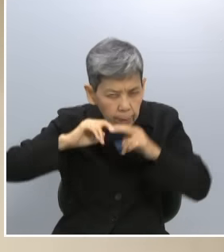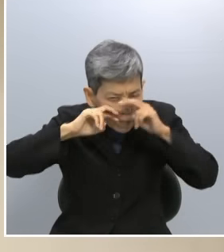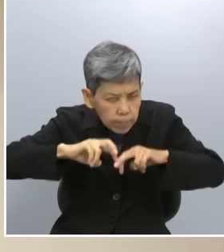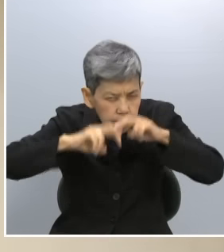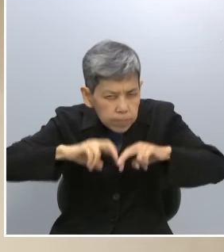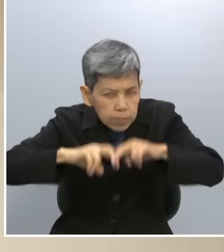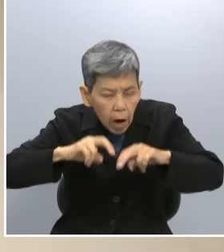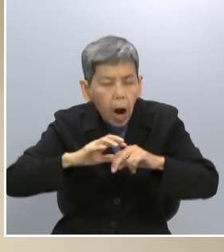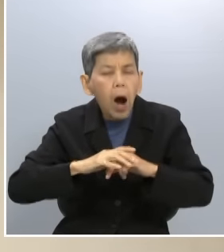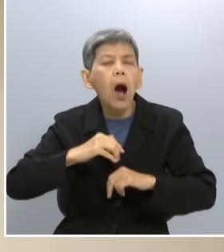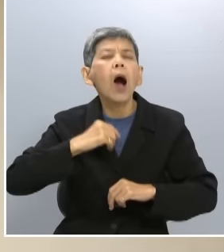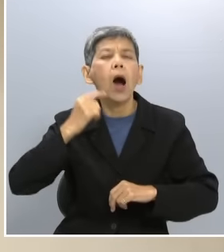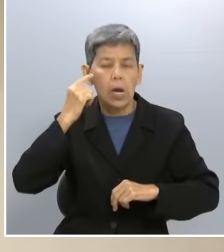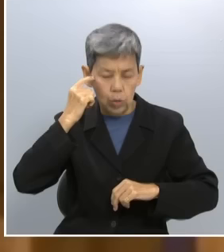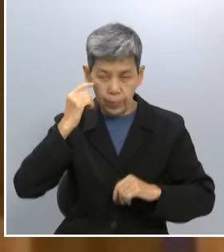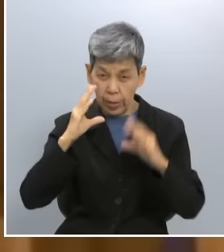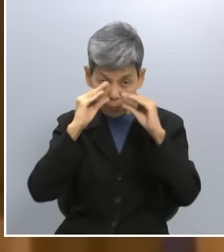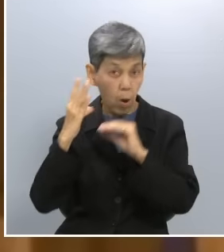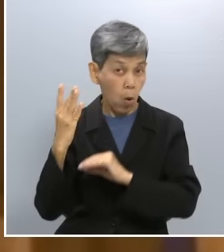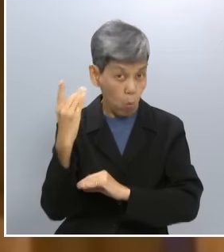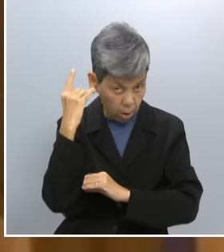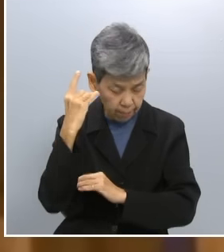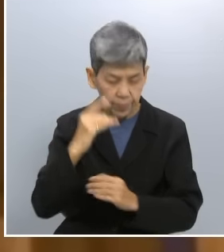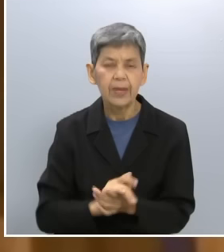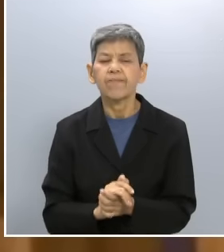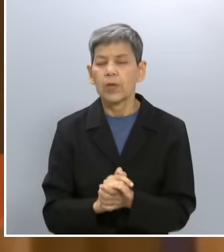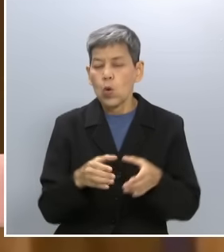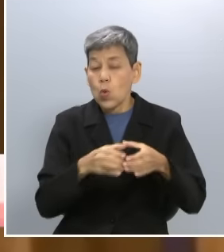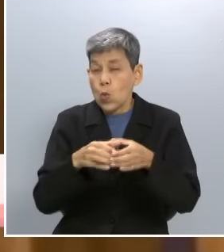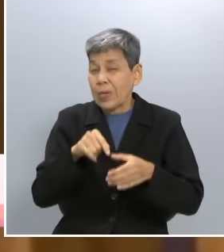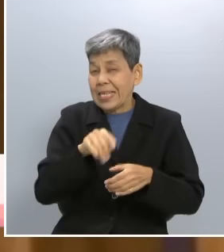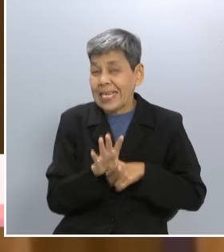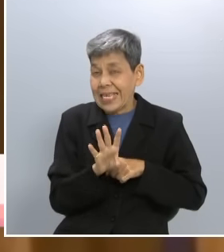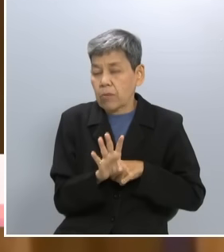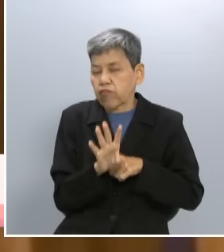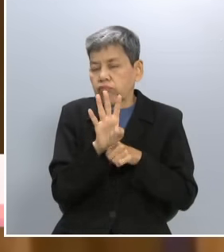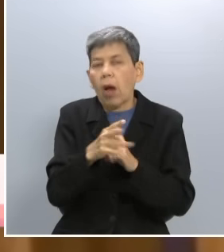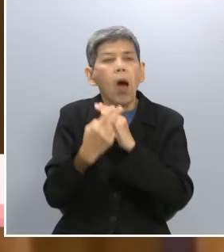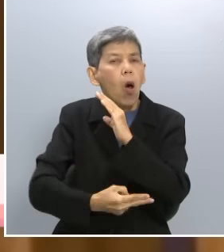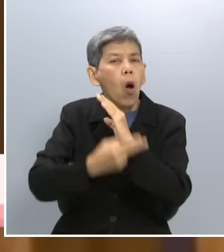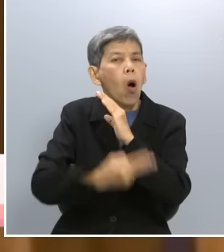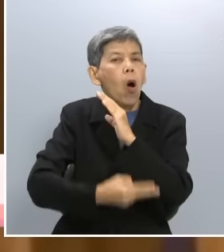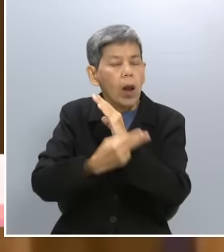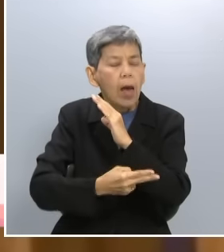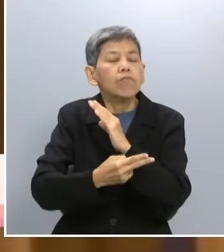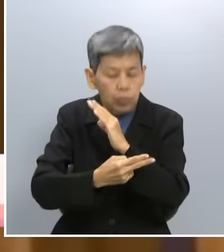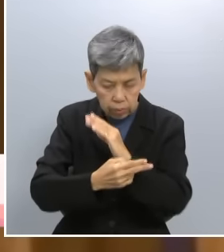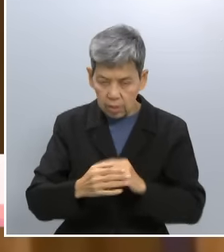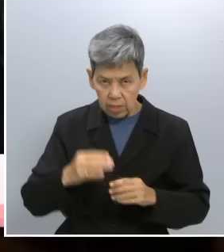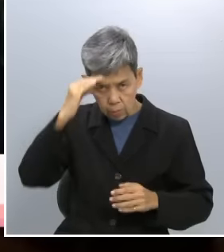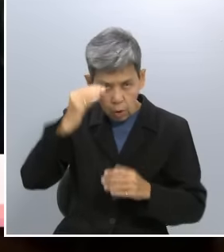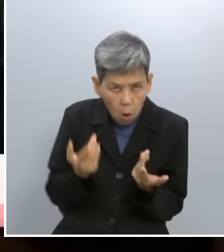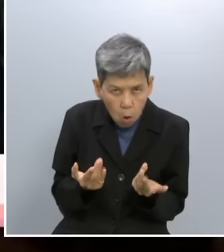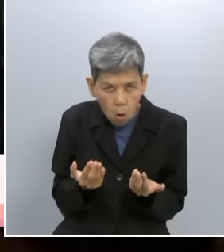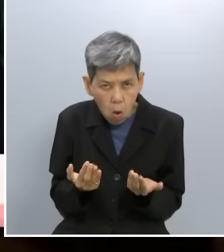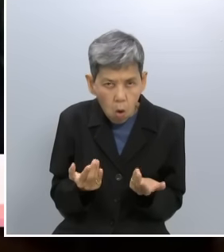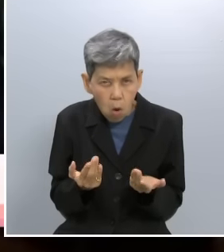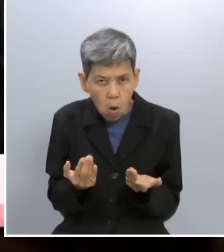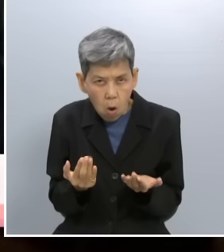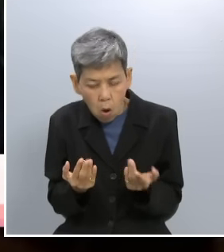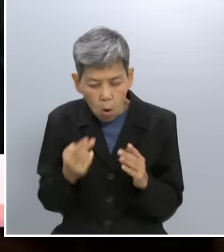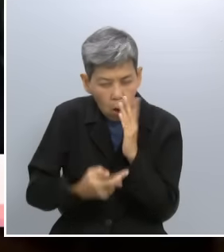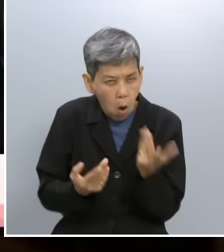นกระทั่งมาทราบนะครับเมื่อช่วงคืนที่ผ่านมาว่าบุคคลกลุ่มนี้ครับได้มาเปิดห้องพักอีกครั้งนึงจึงนำกำลังเนี่ยเข้าไปดักซุ่มอยู่นะครับด้านล่าง